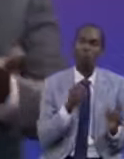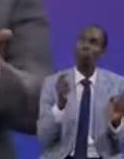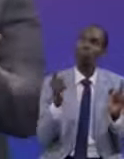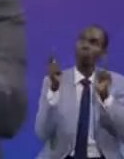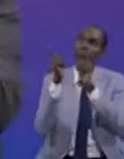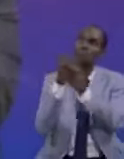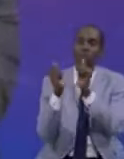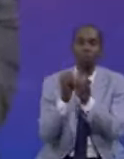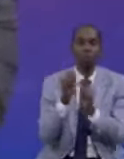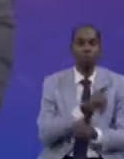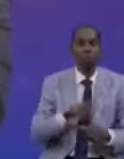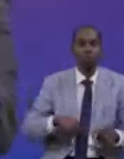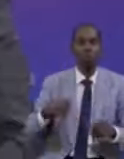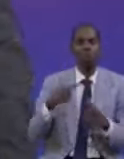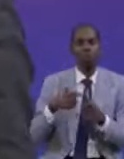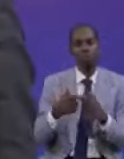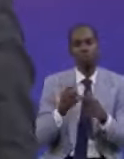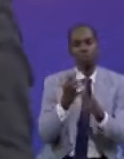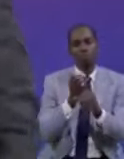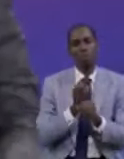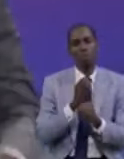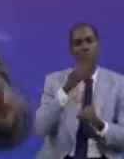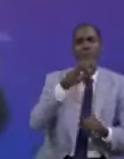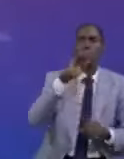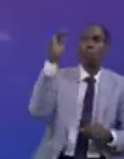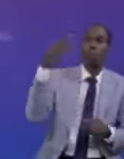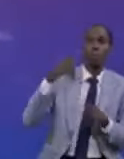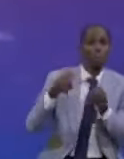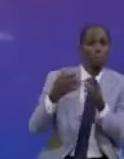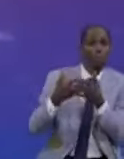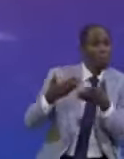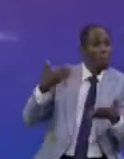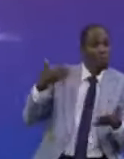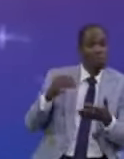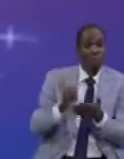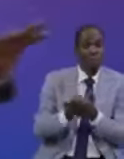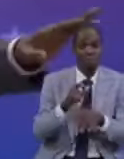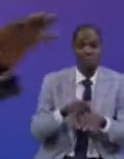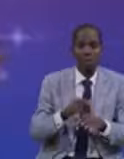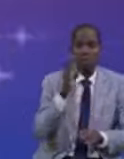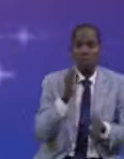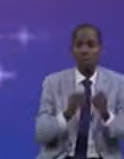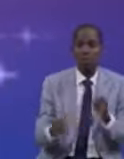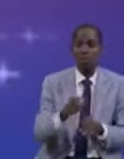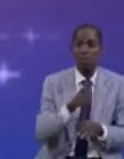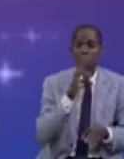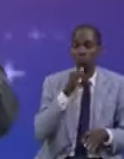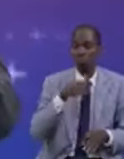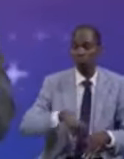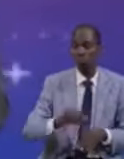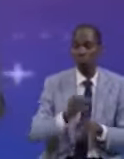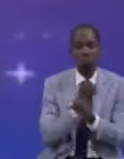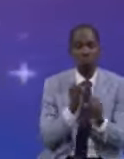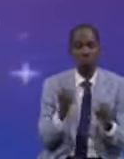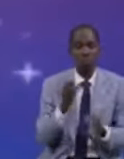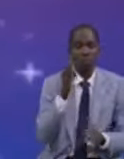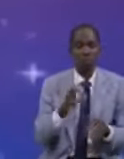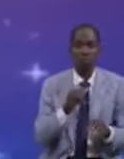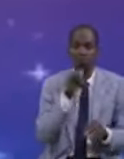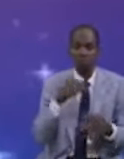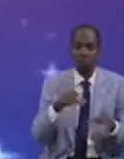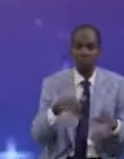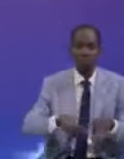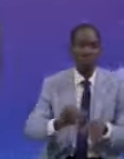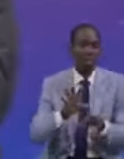avons la grâce mais avant ça si tu n'es pas sauvé si tu n'as pas encore reçu Jésus comme ton sauveur